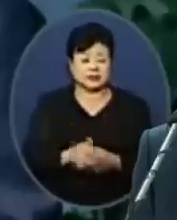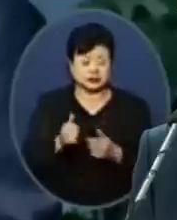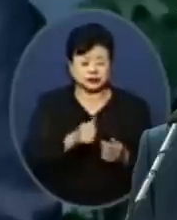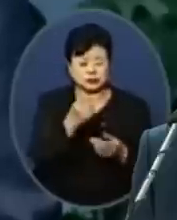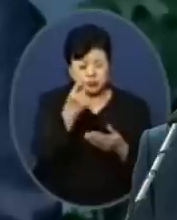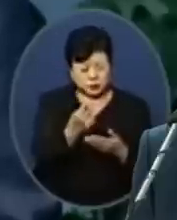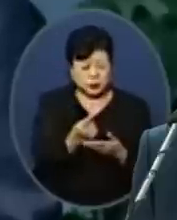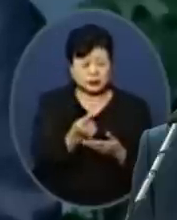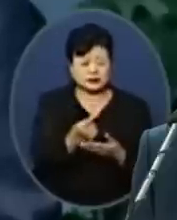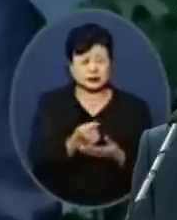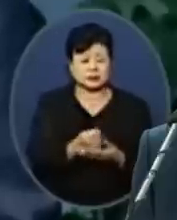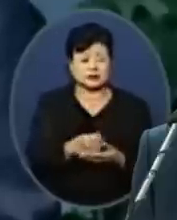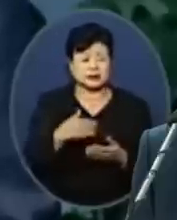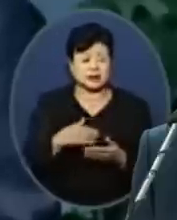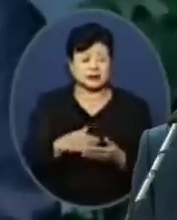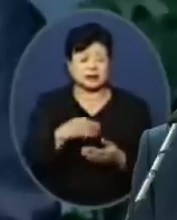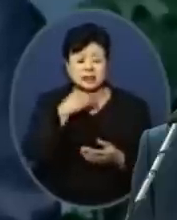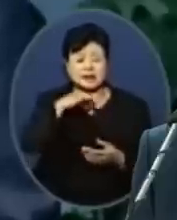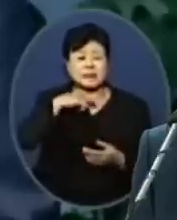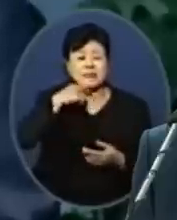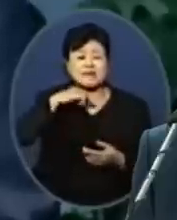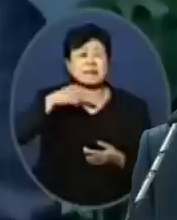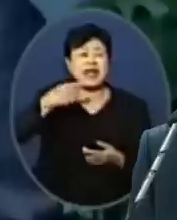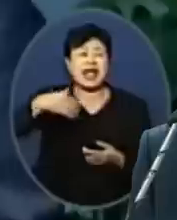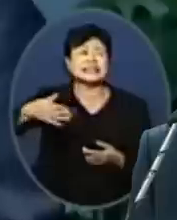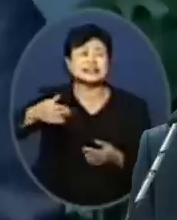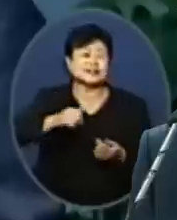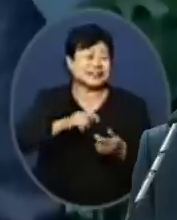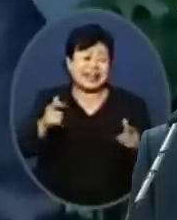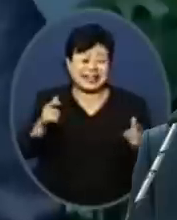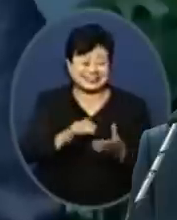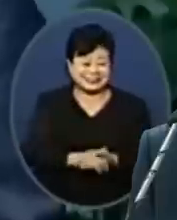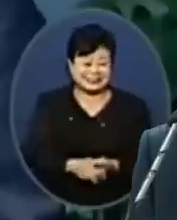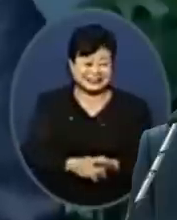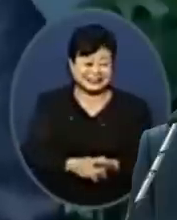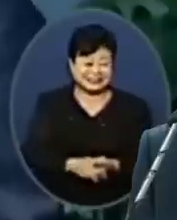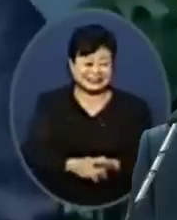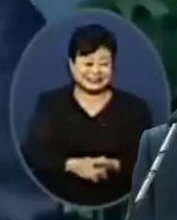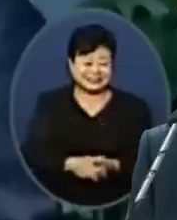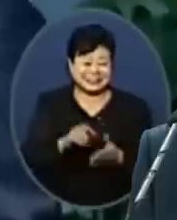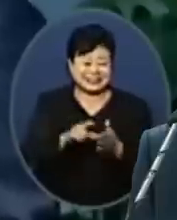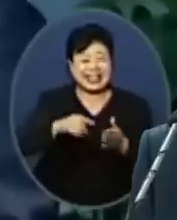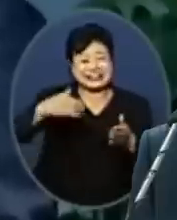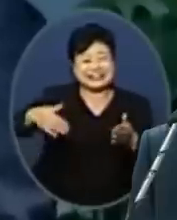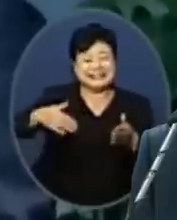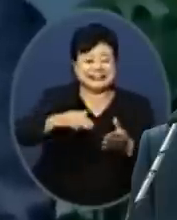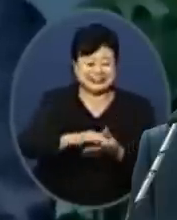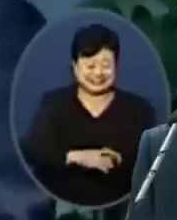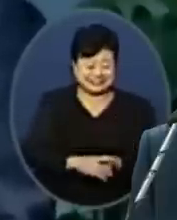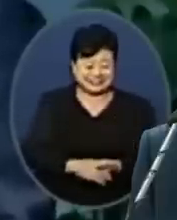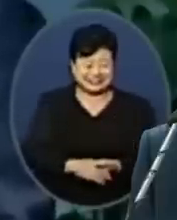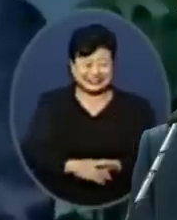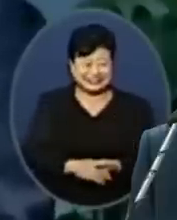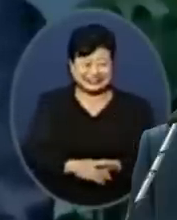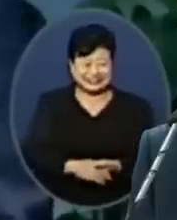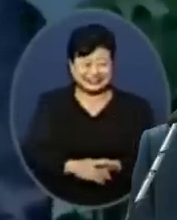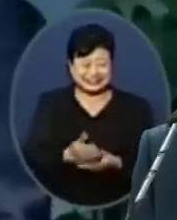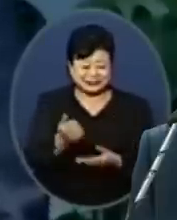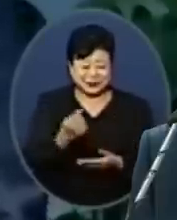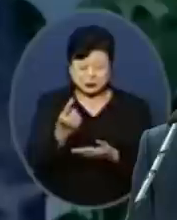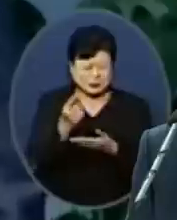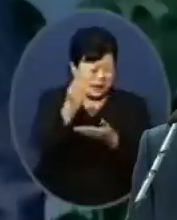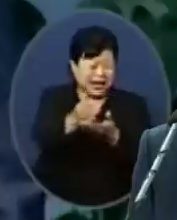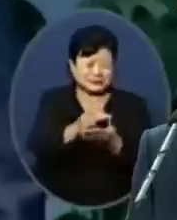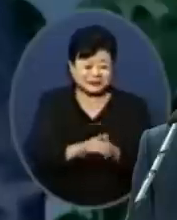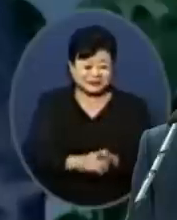죽음이 다가오더랑 아직 100살 안 됐으니 안 죽으란다. 때가 안 되었으니까 미리 다가오지